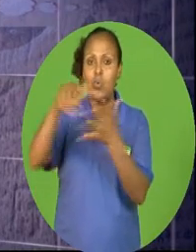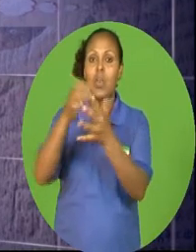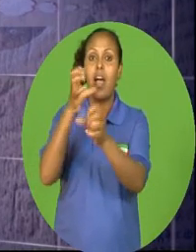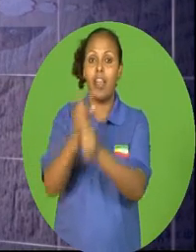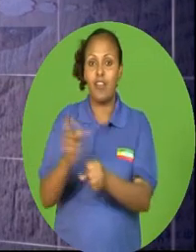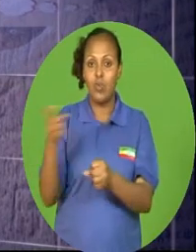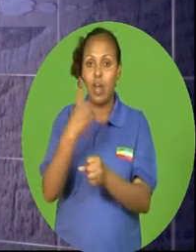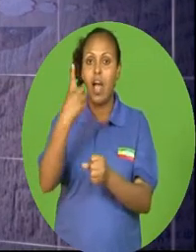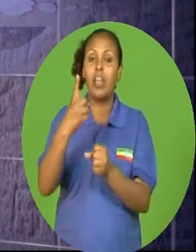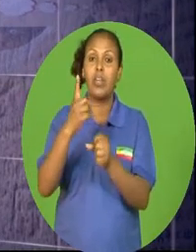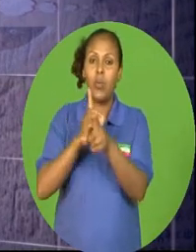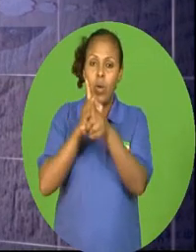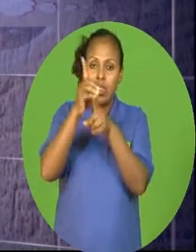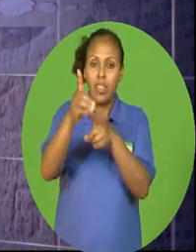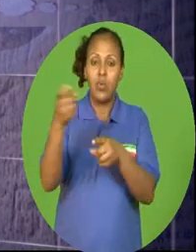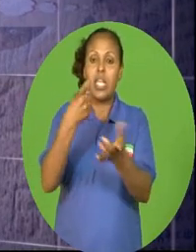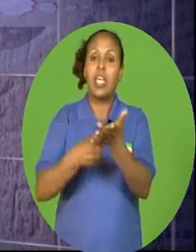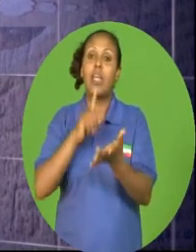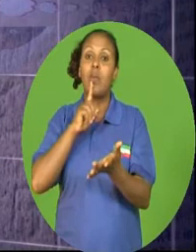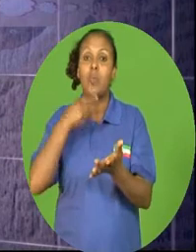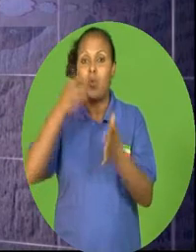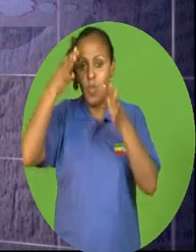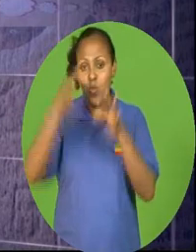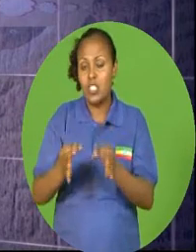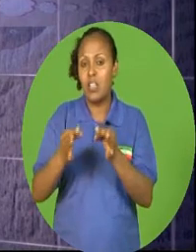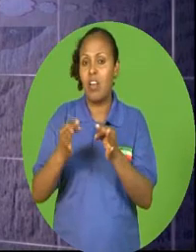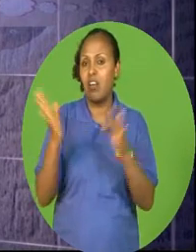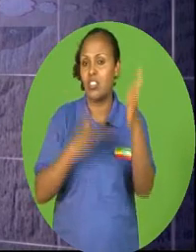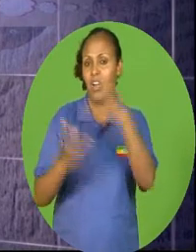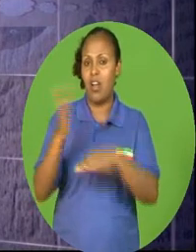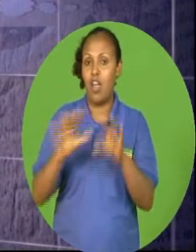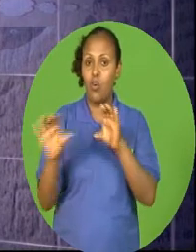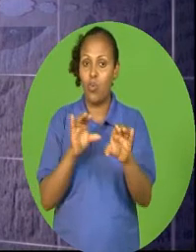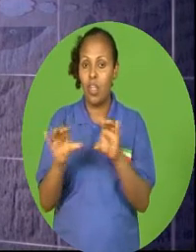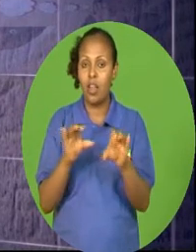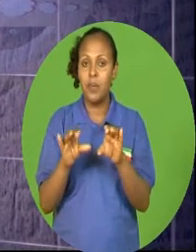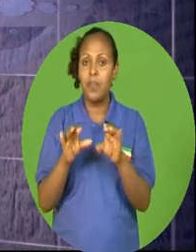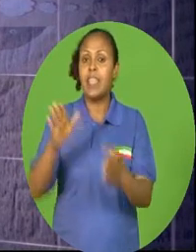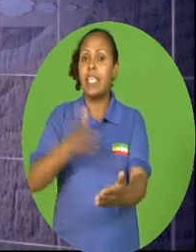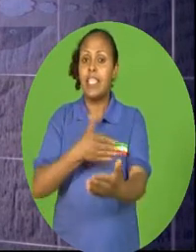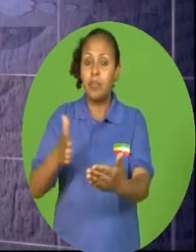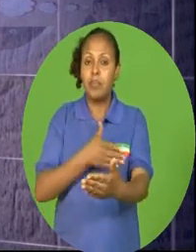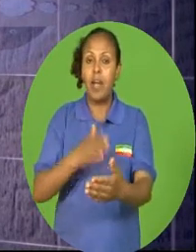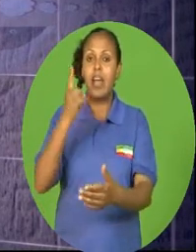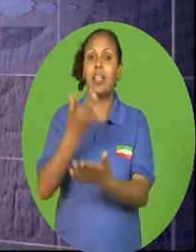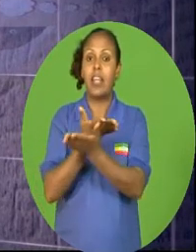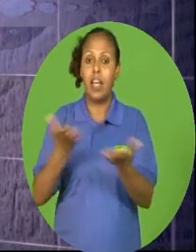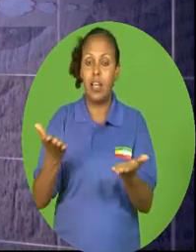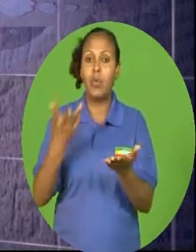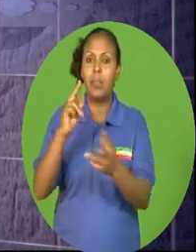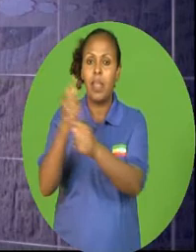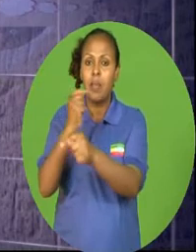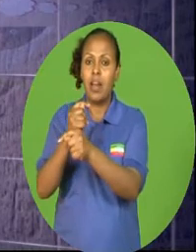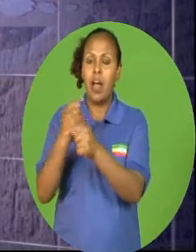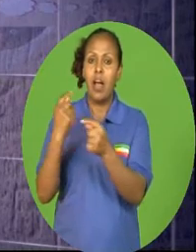ሁሉን አቀፍ የሆነ አንድ ወጥ ብያኔ ይህ ነው ብሎ ለመበየን አዳጋች አድርጎታል። ግጥም አንድን ነገር